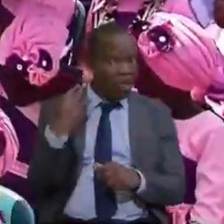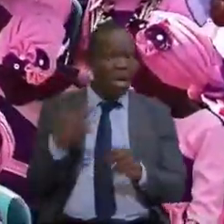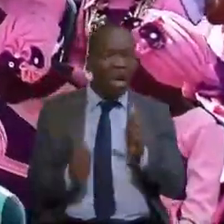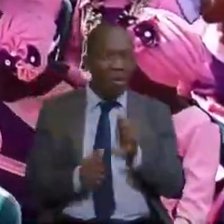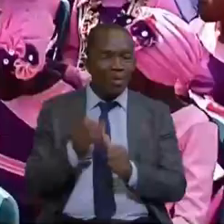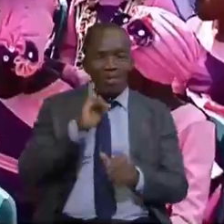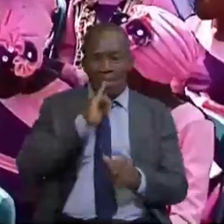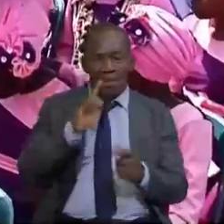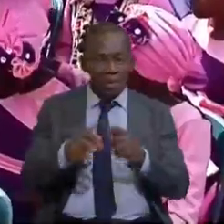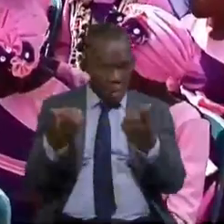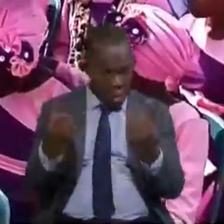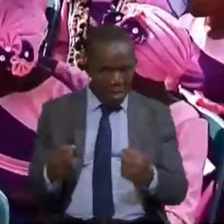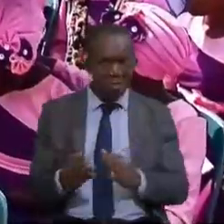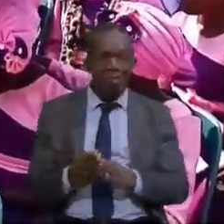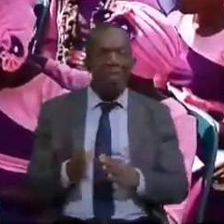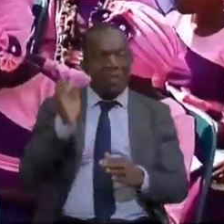Il est